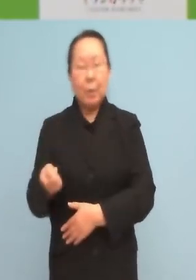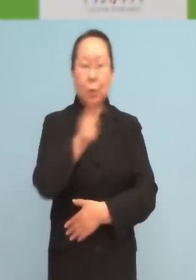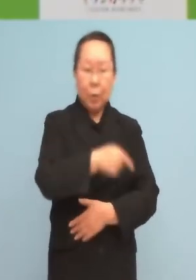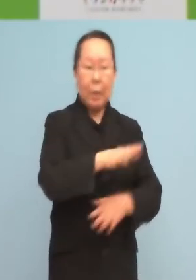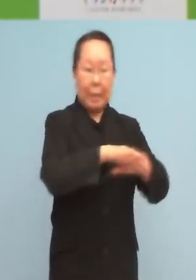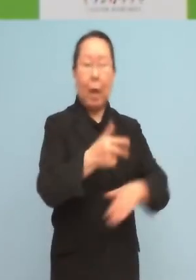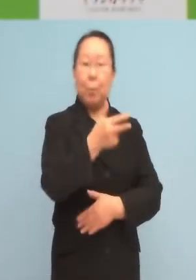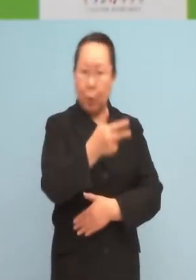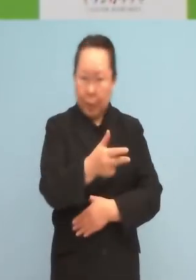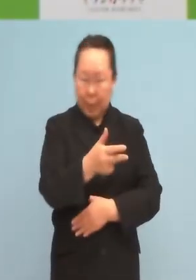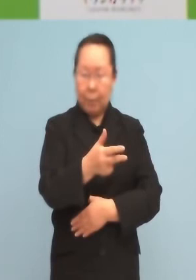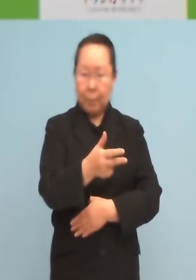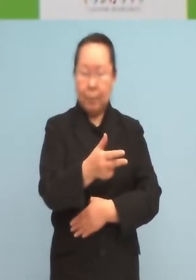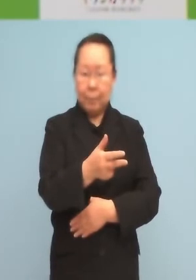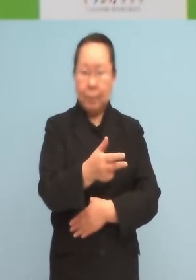そして、